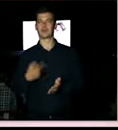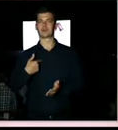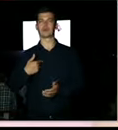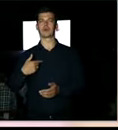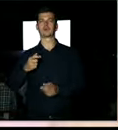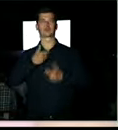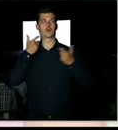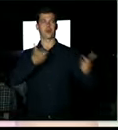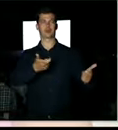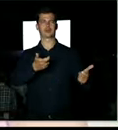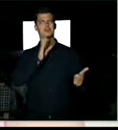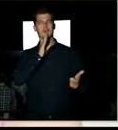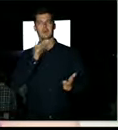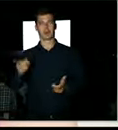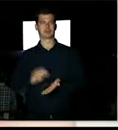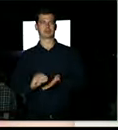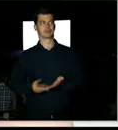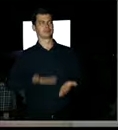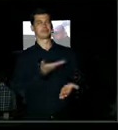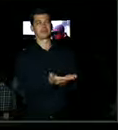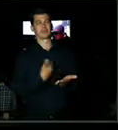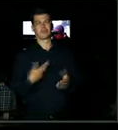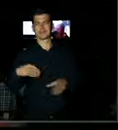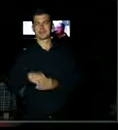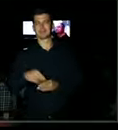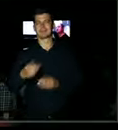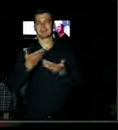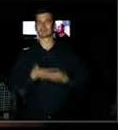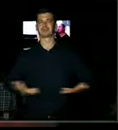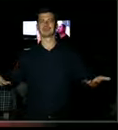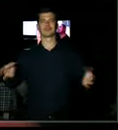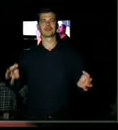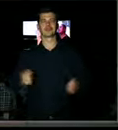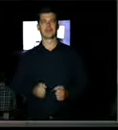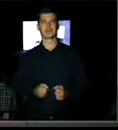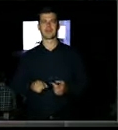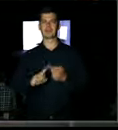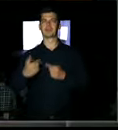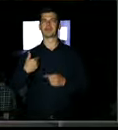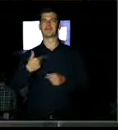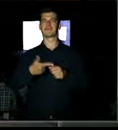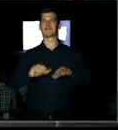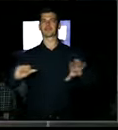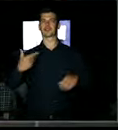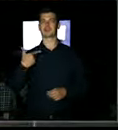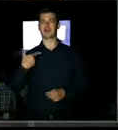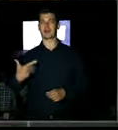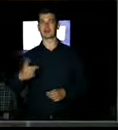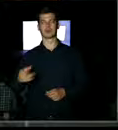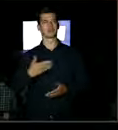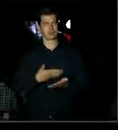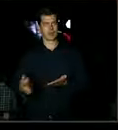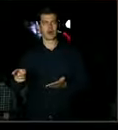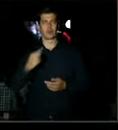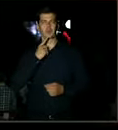zgłosił mnie, że tak powiem, do udziału w gali. Po 26 latach dalej twierdzi,